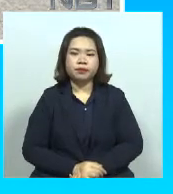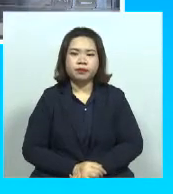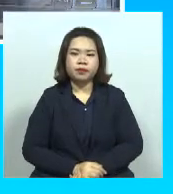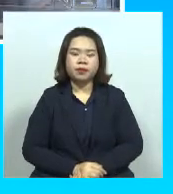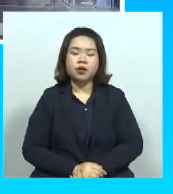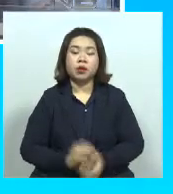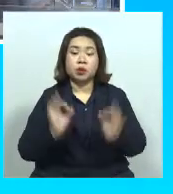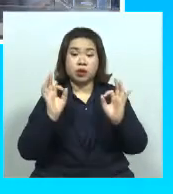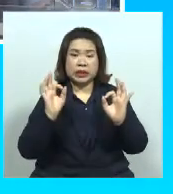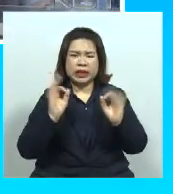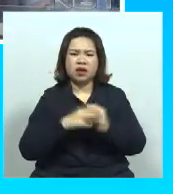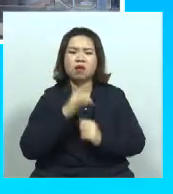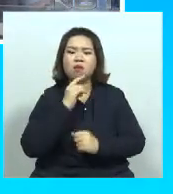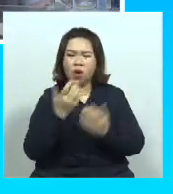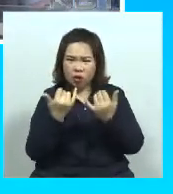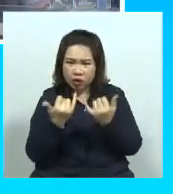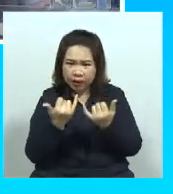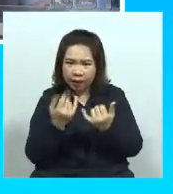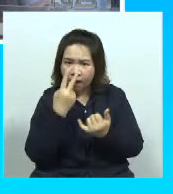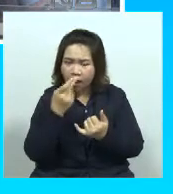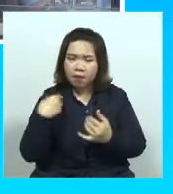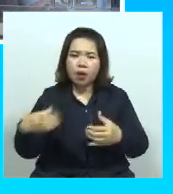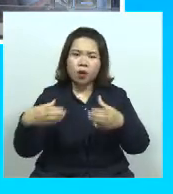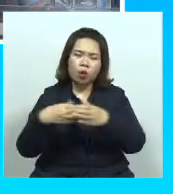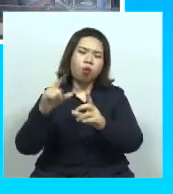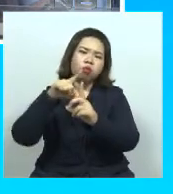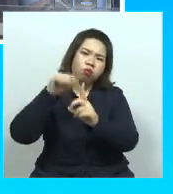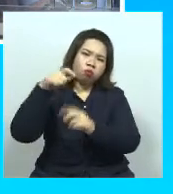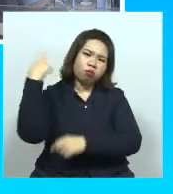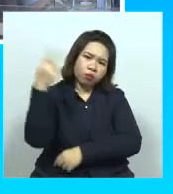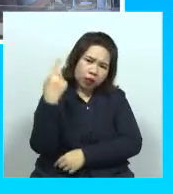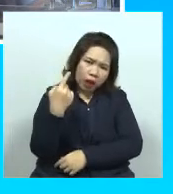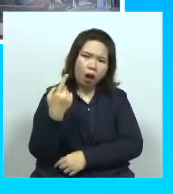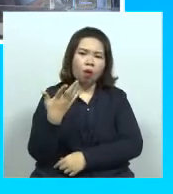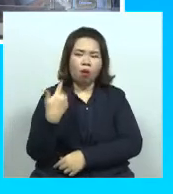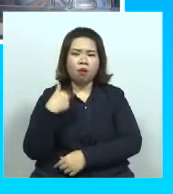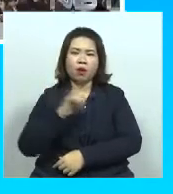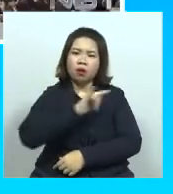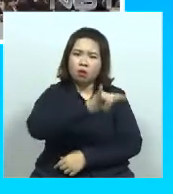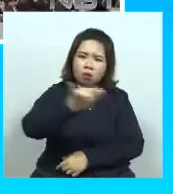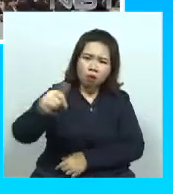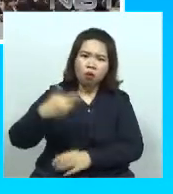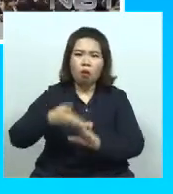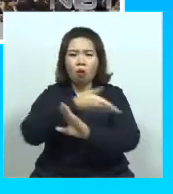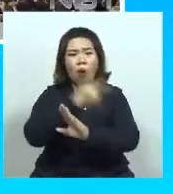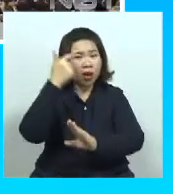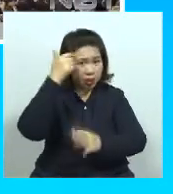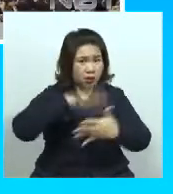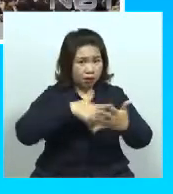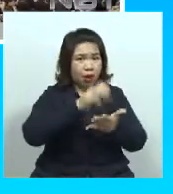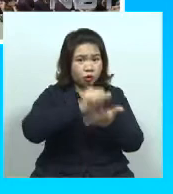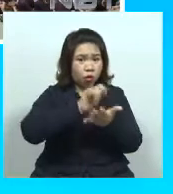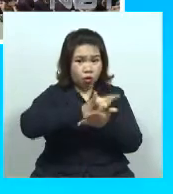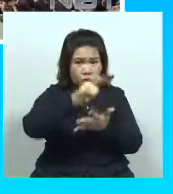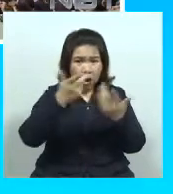แล้วอย่างตอนนี้ค่ะเรายังเห็นว่ายังมีทัวร์ยังมีคนที่จะเดินทางไปท่องเที่ยวที่วางแผนเอาไว้ล่วงหน้าก่อนหน้านี้ที่จะเ